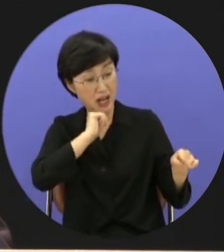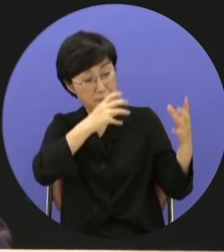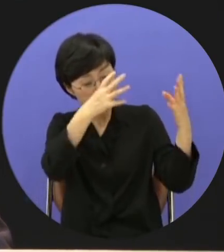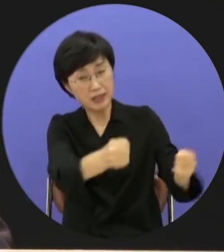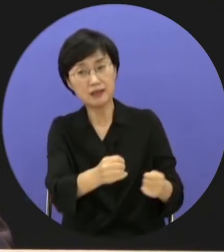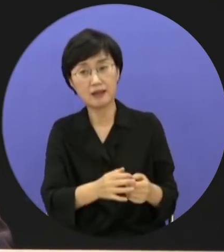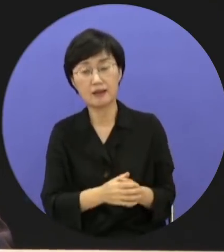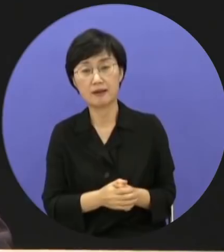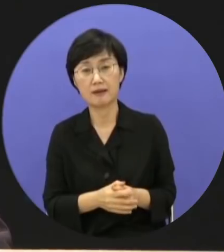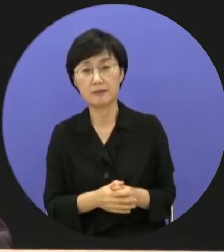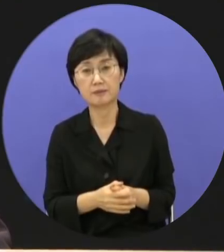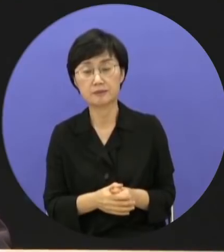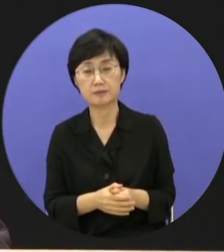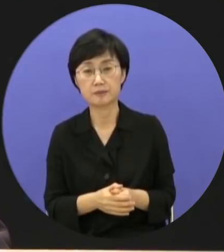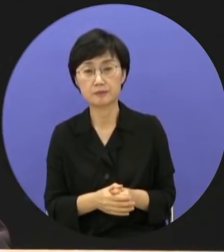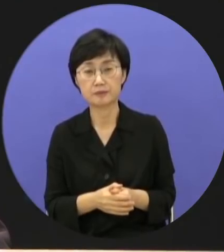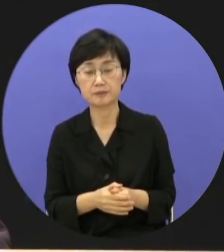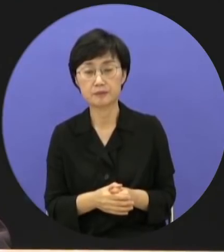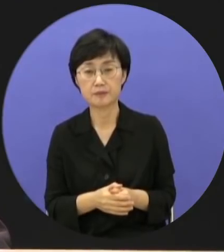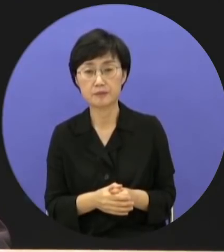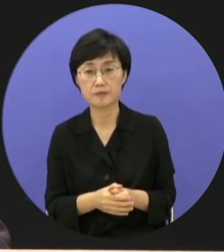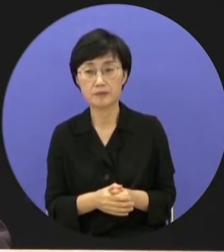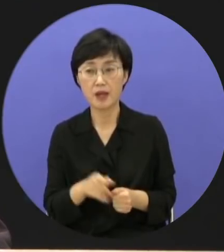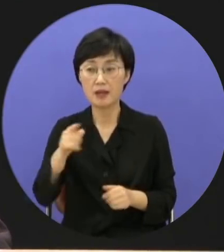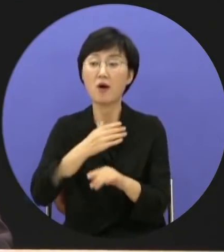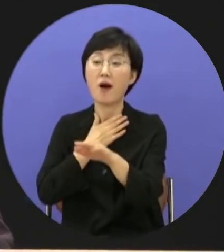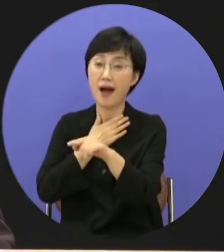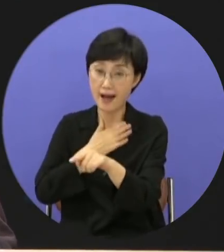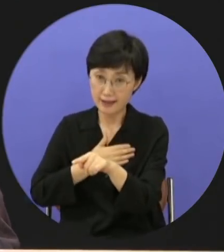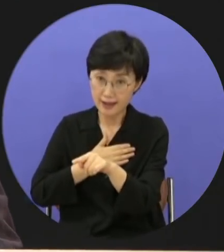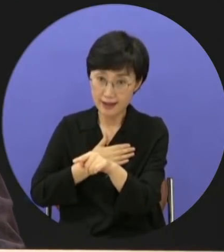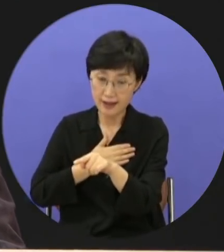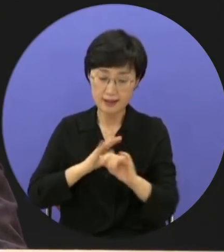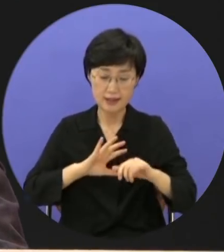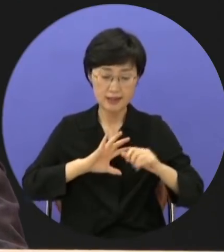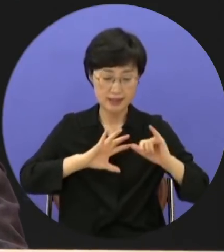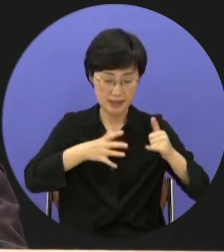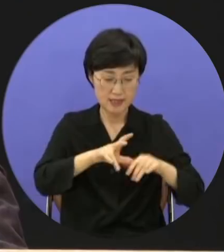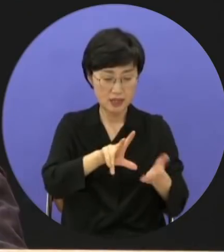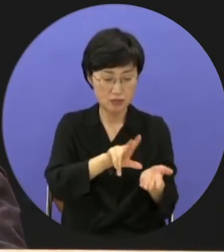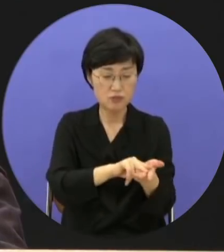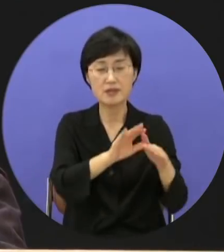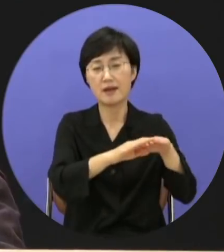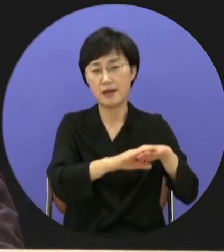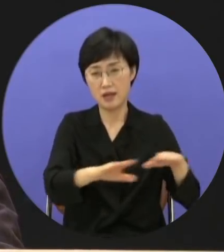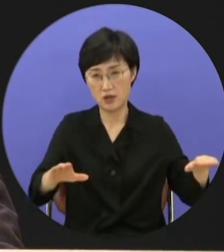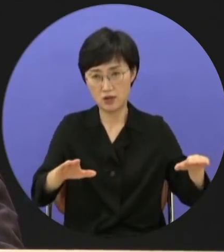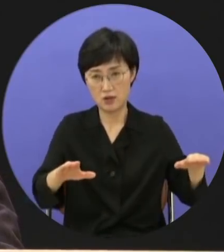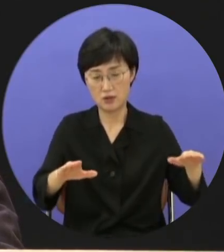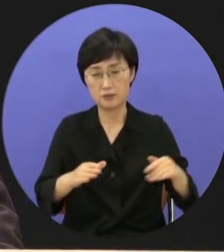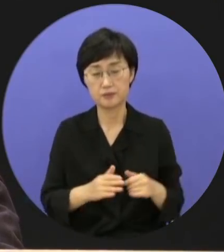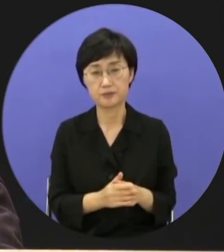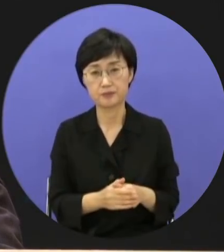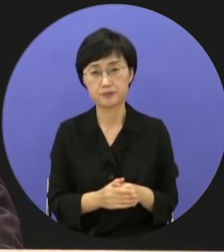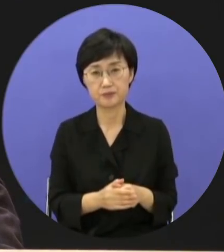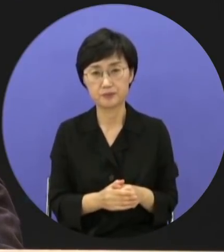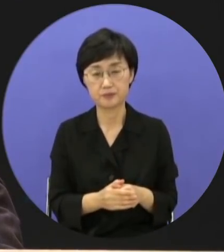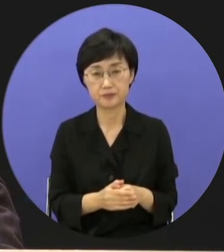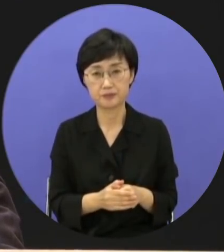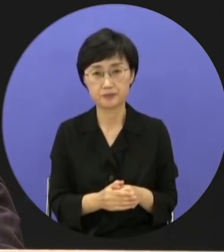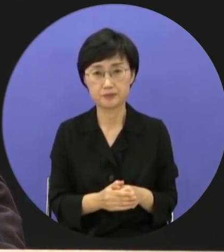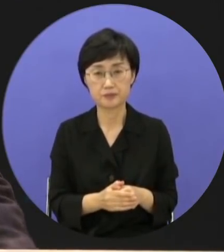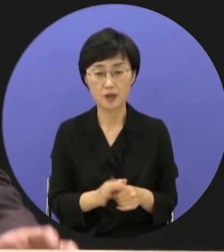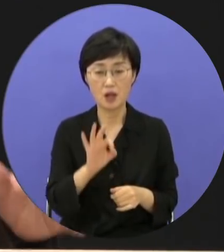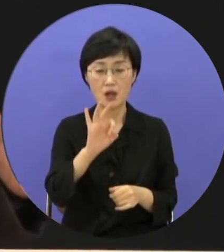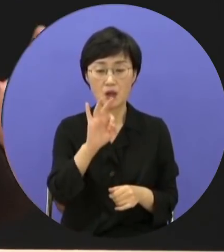이때 세상 문제가 해결되기 시작한 겁니다. It is at that moment that the problems of the world began to be addressed. 요한복음